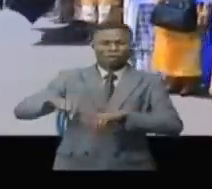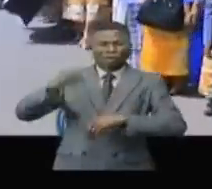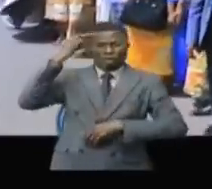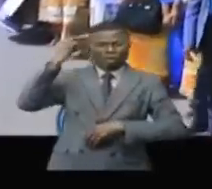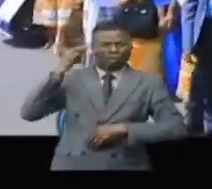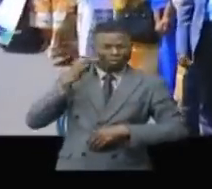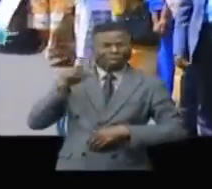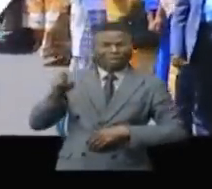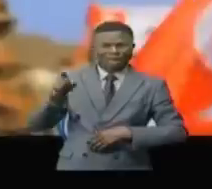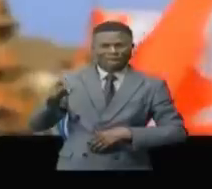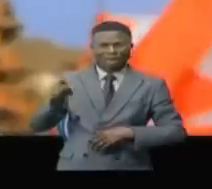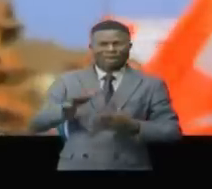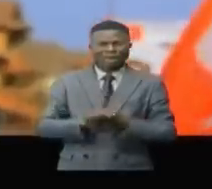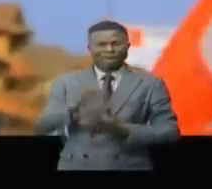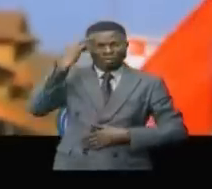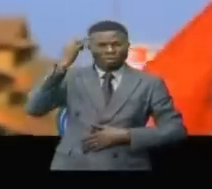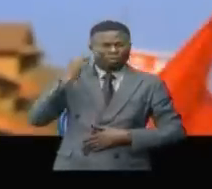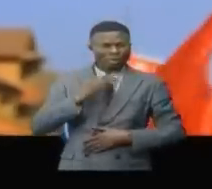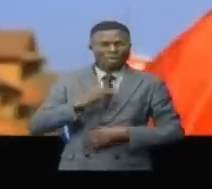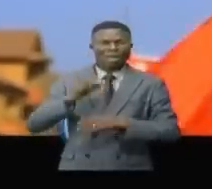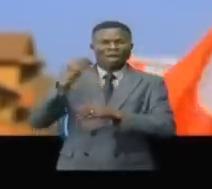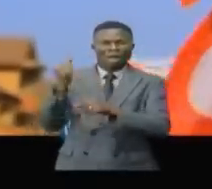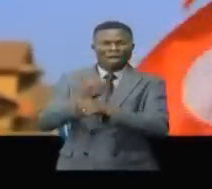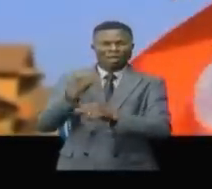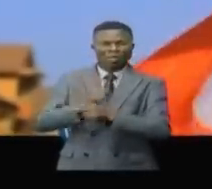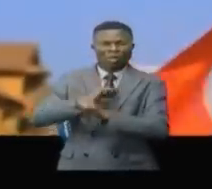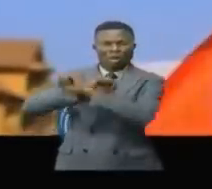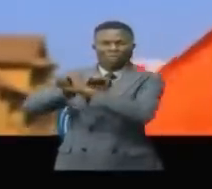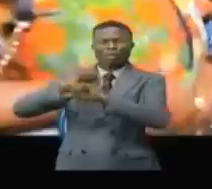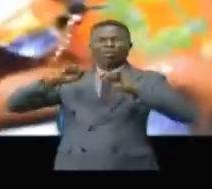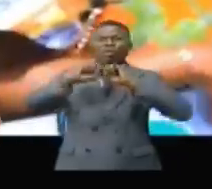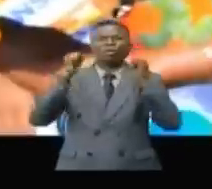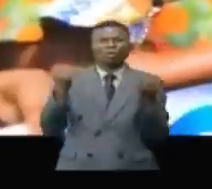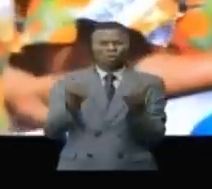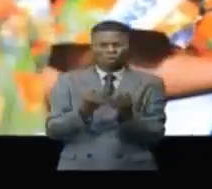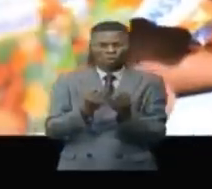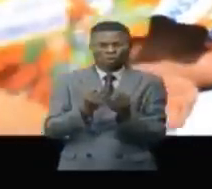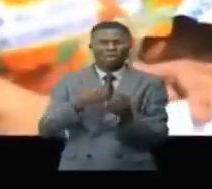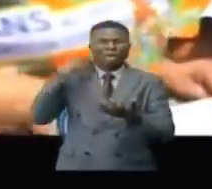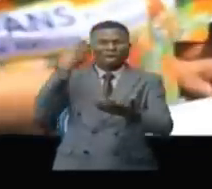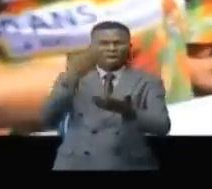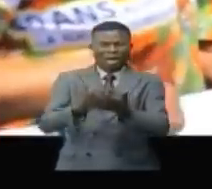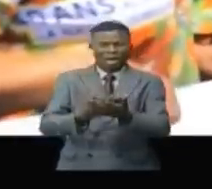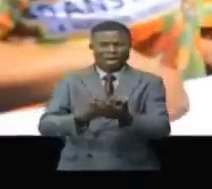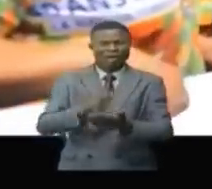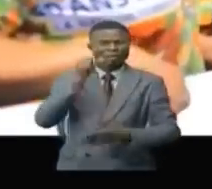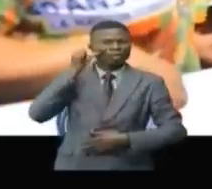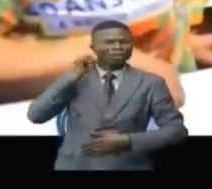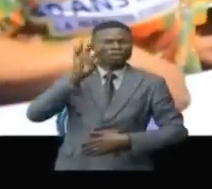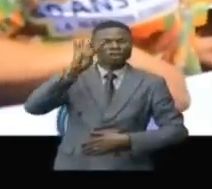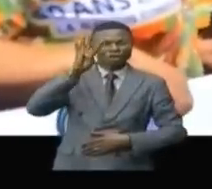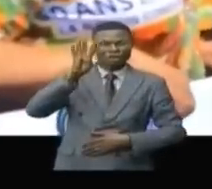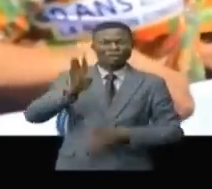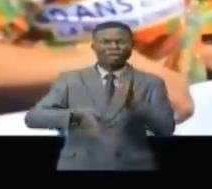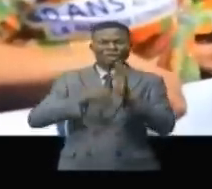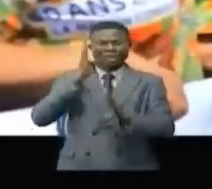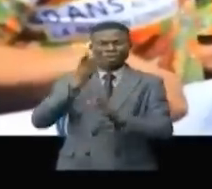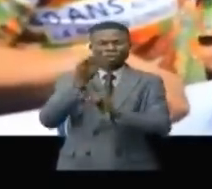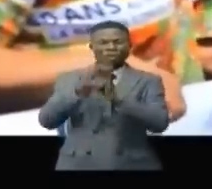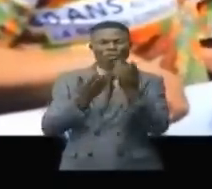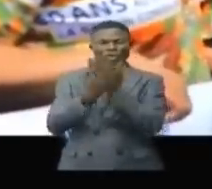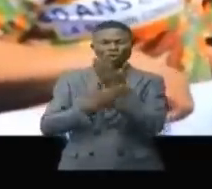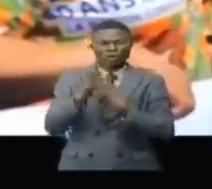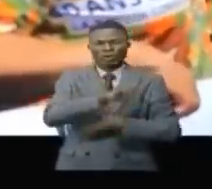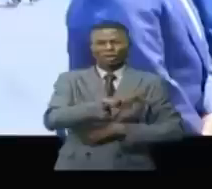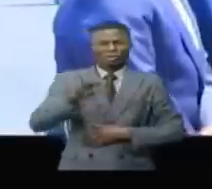Doussy Mwakembe, ministre de l'Emploi, Travail et Prévoyance sociale, est arrivée jeudi 14 juillet 2022 à Goma, chef-lieu de la